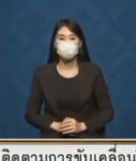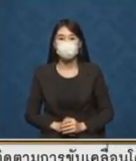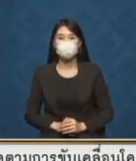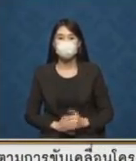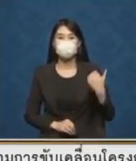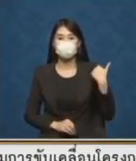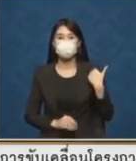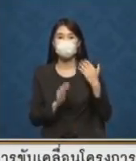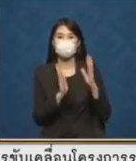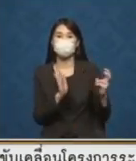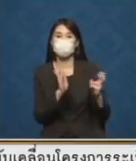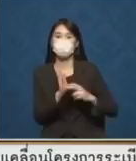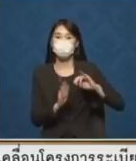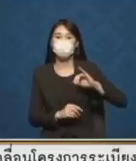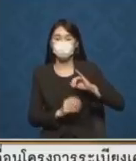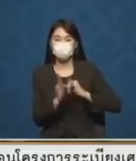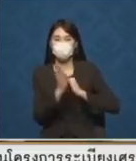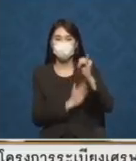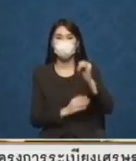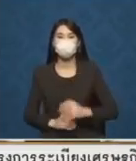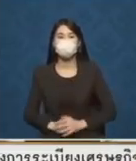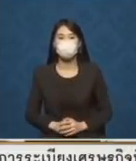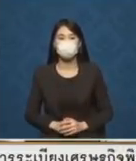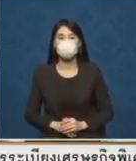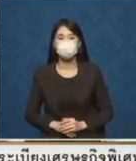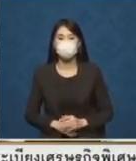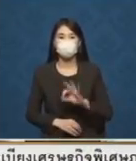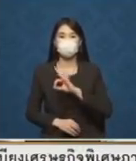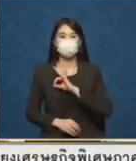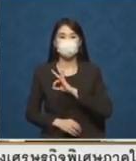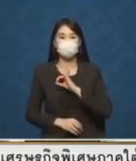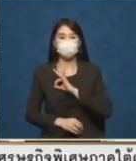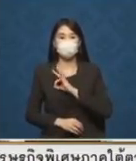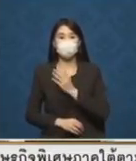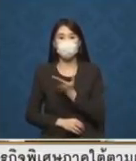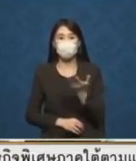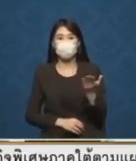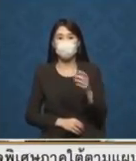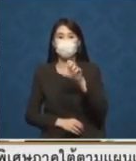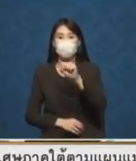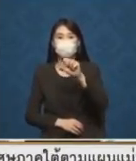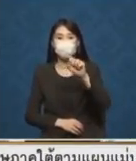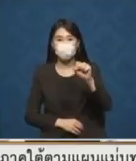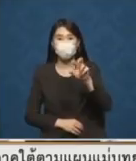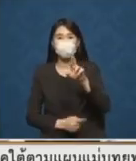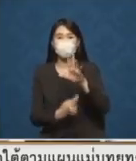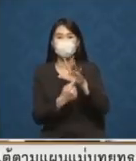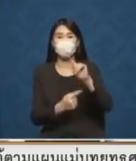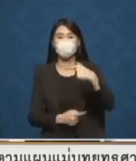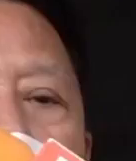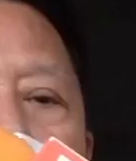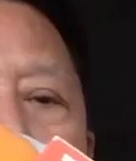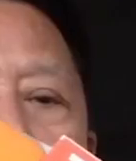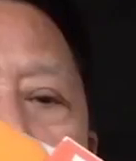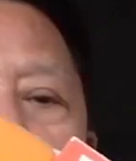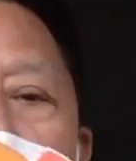มจีนน้ำพริกเวลาท่านผมก็ดูรายการท่านนะครับผมก็เห็นว่าท่านวิจารณ์เกี่ยวกับเรื่องเศรษฐกิจก็ดู